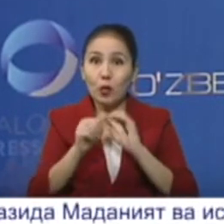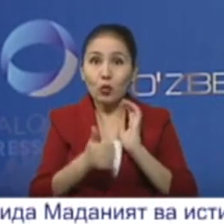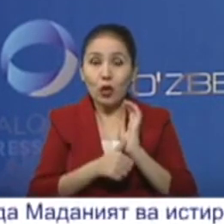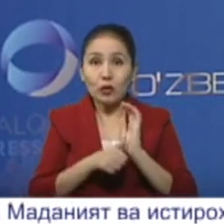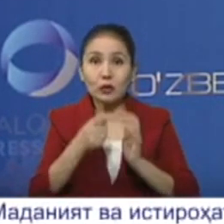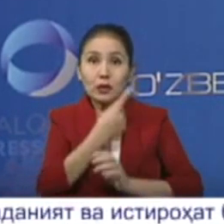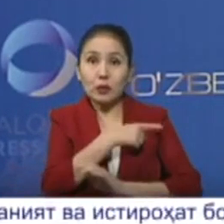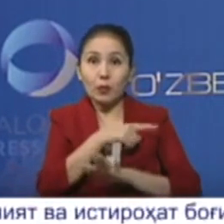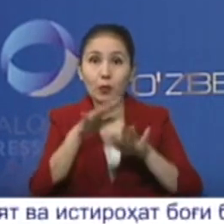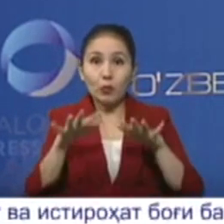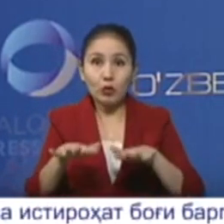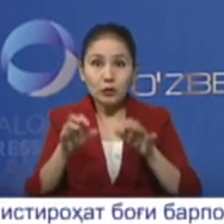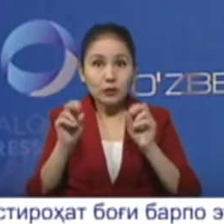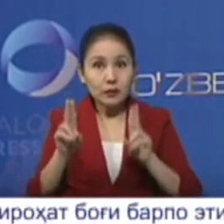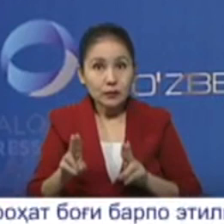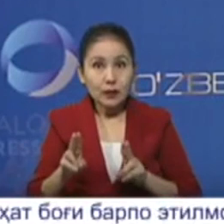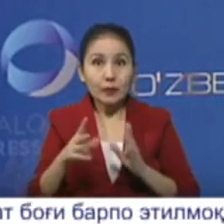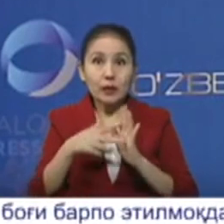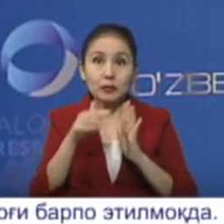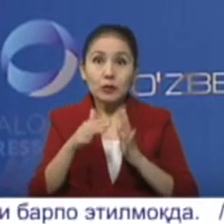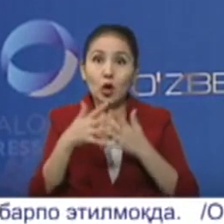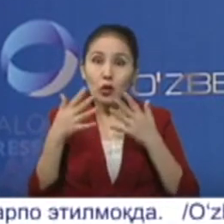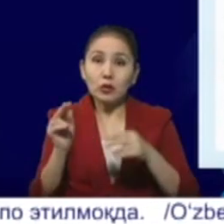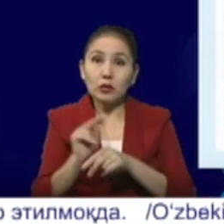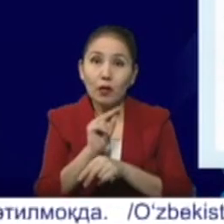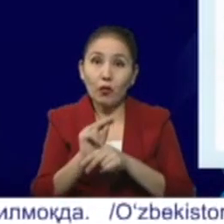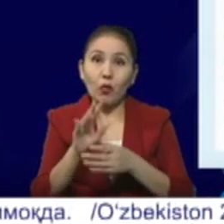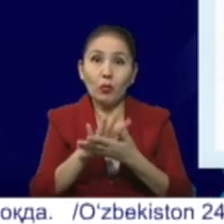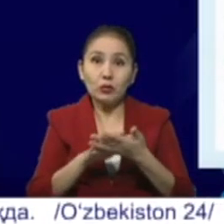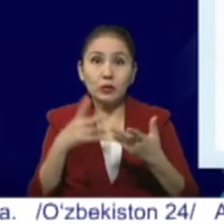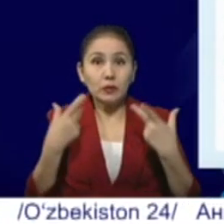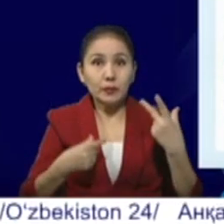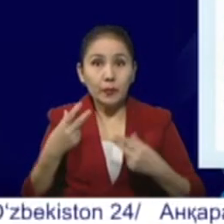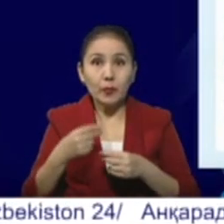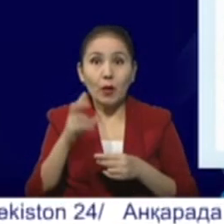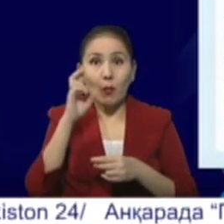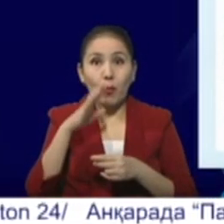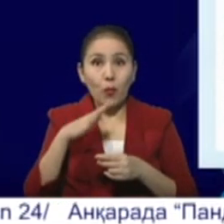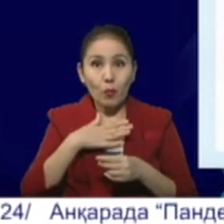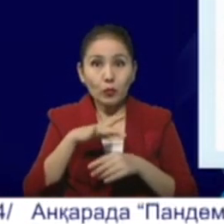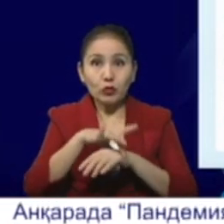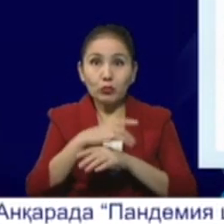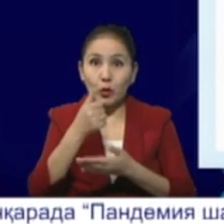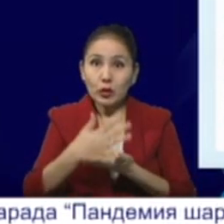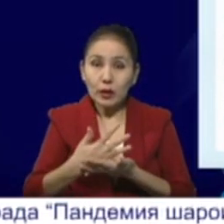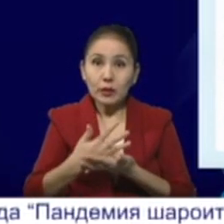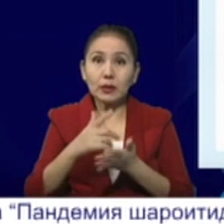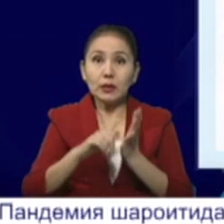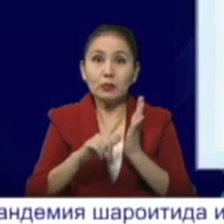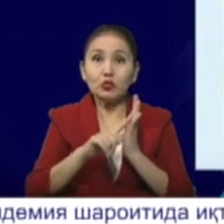tibbiyot muassasasida 8 mingdan ortiq bemor davo muolajalarini olyapti. Poytaxtning o'zida 75 ta